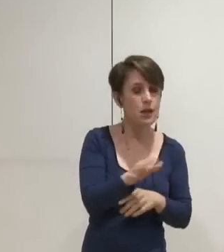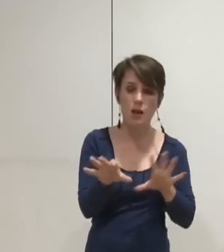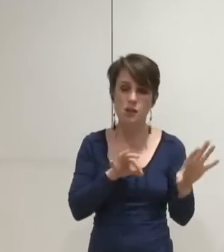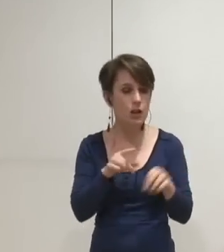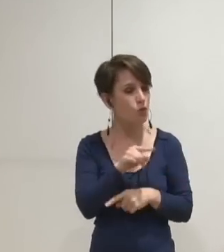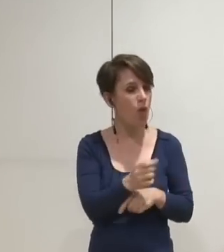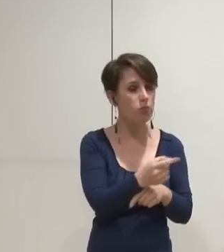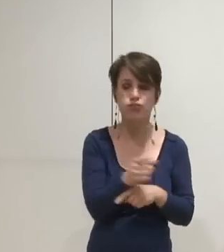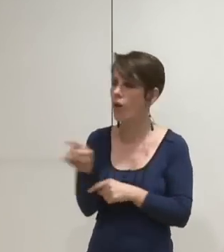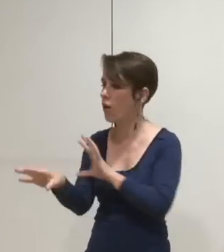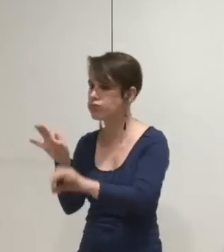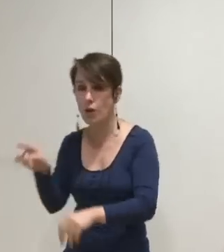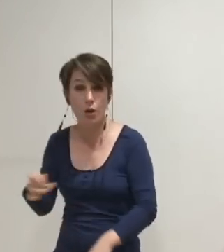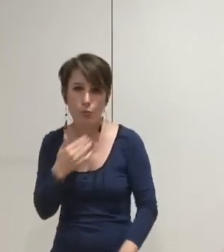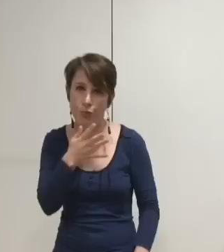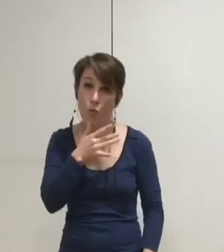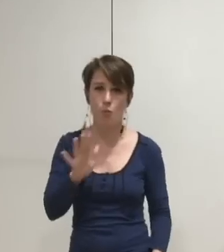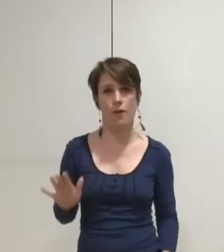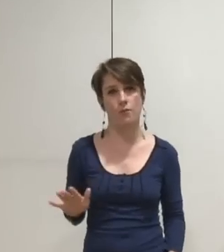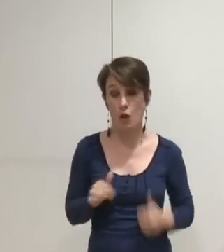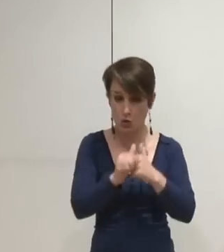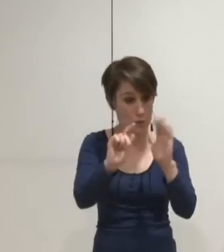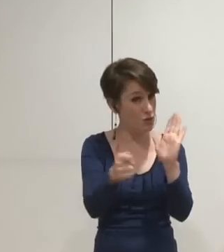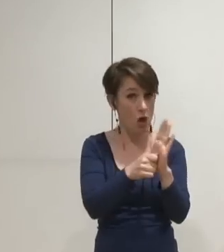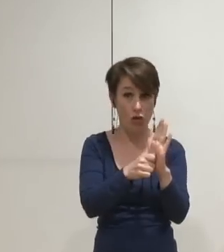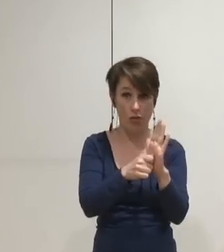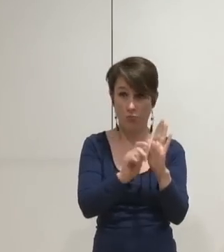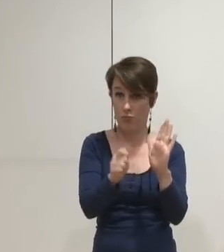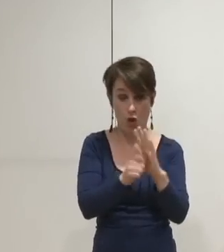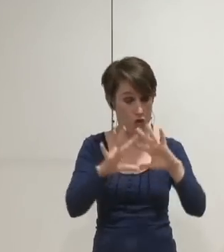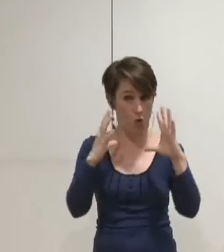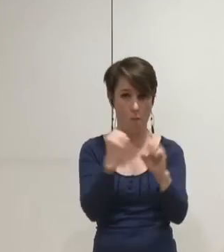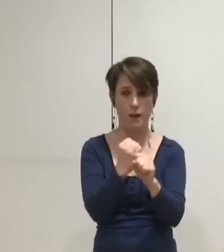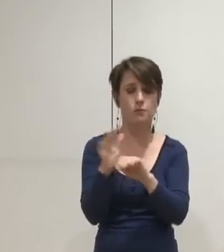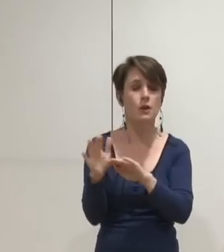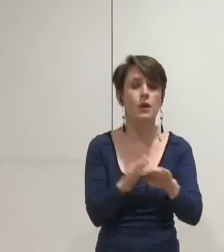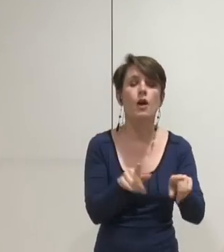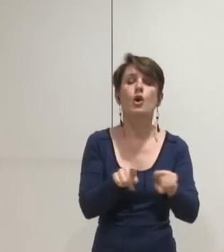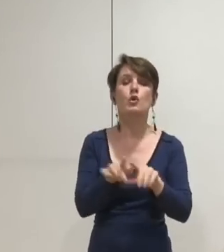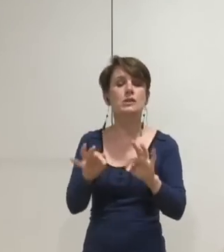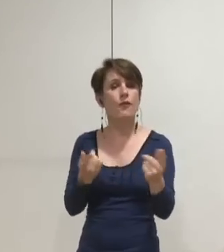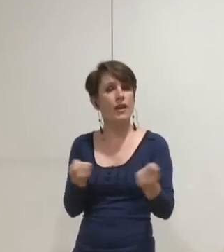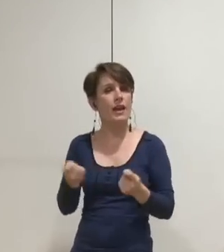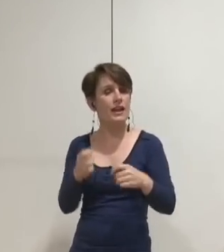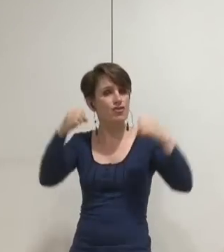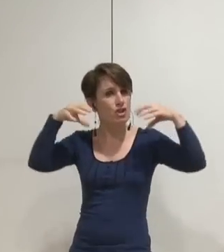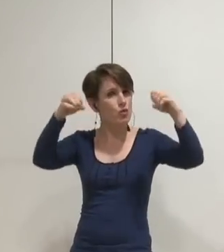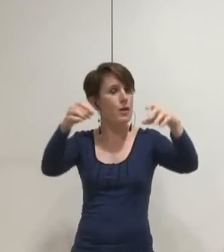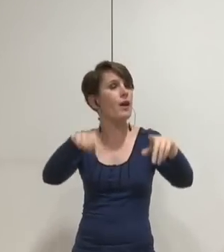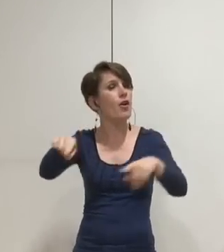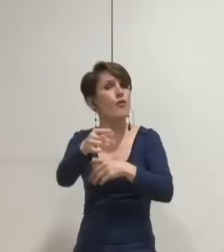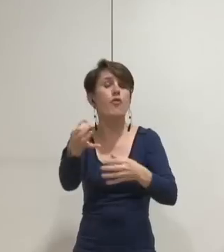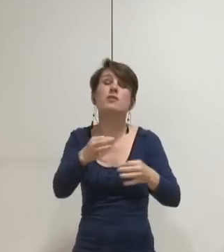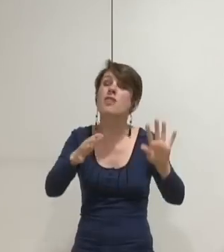marchés publics venons-en également sur la régie lumière vous nous dites que le passage en service public serait